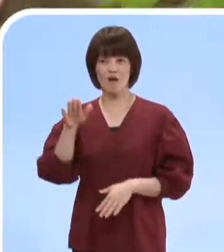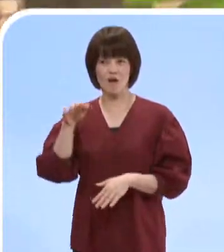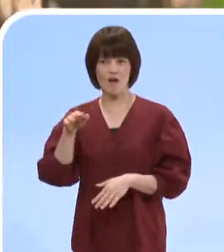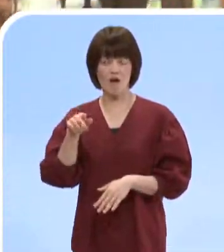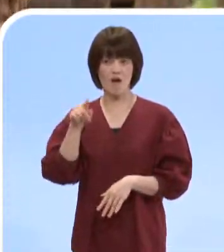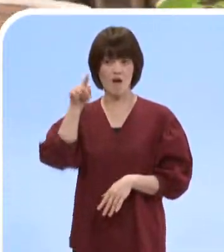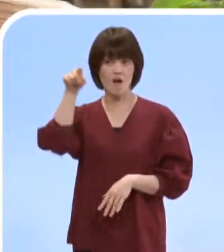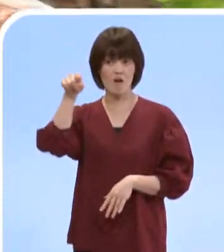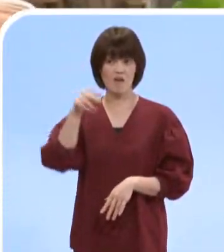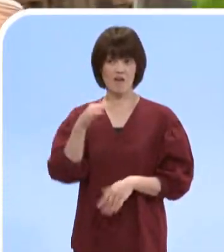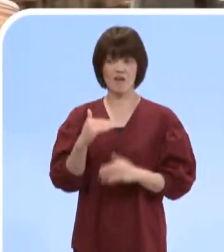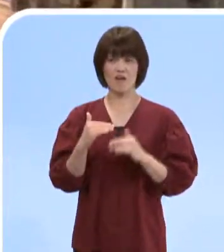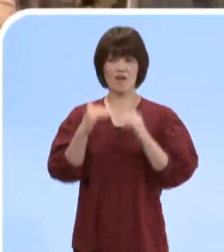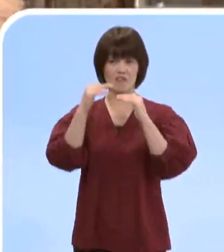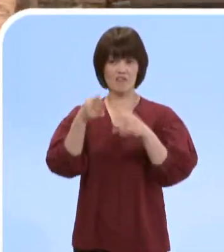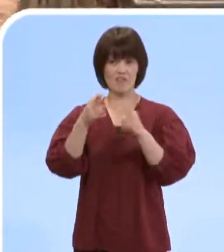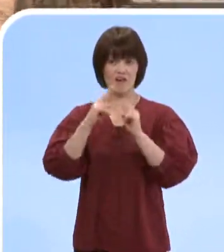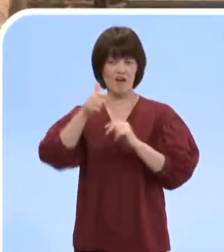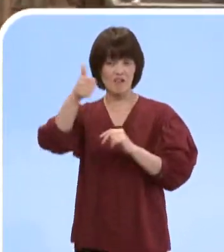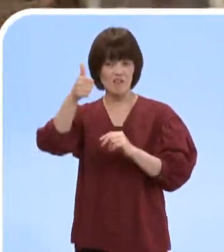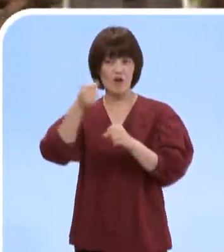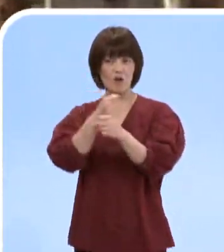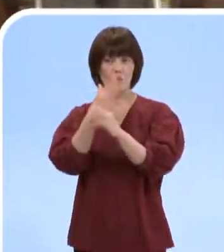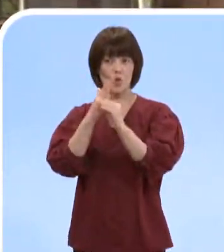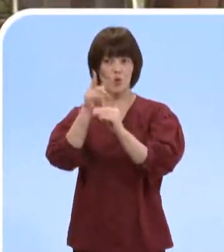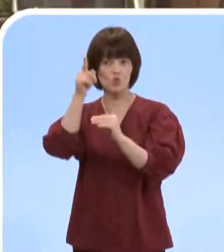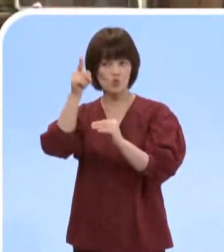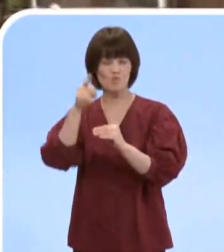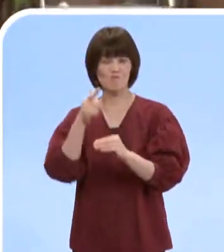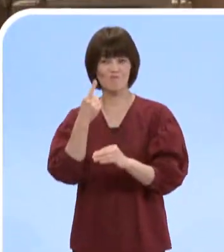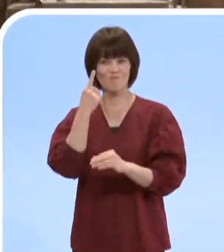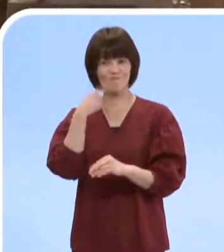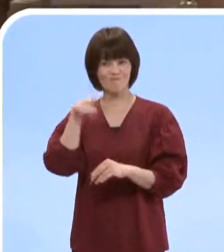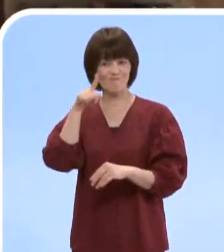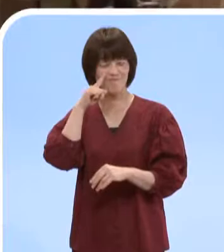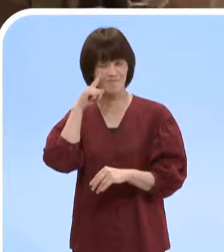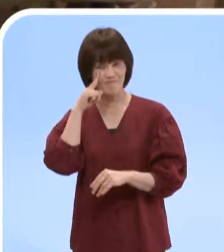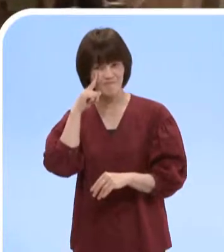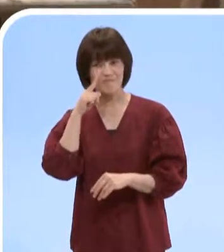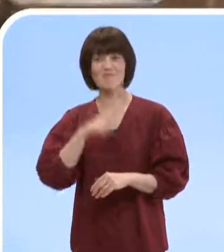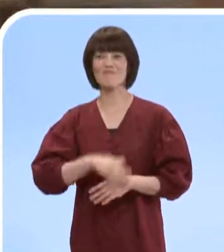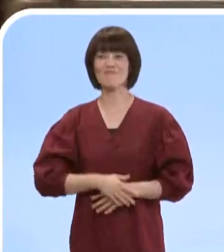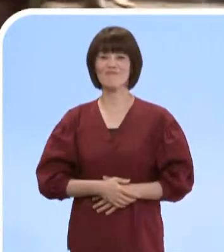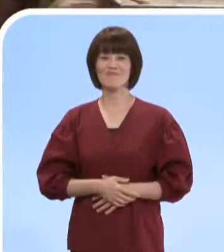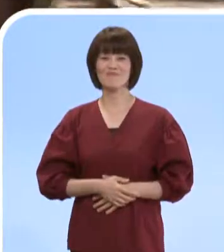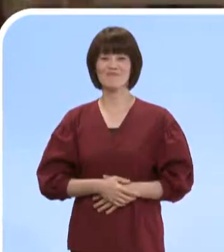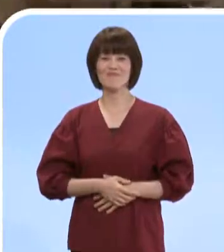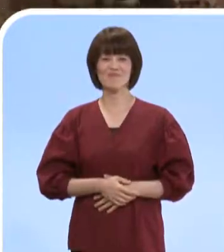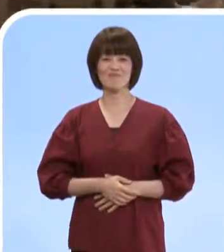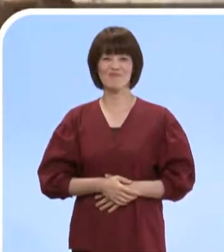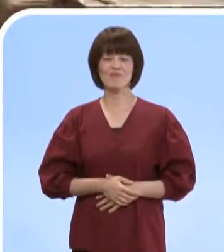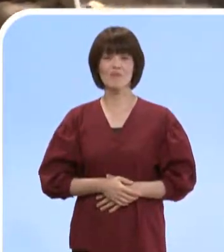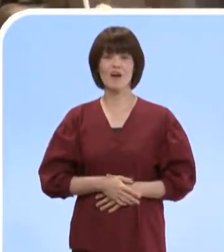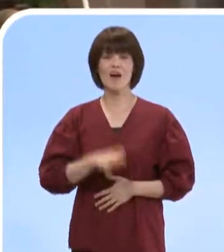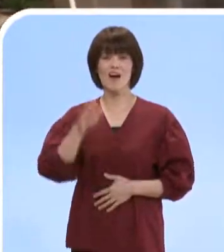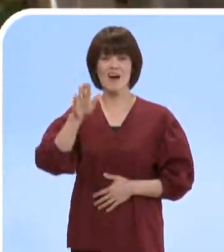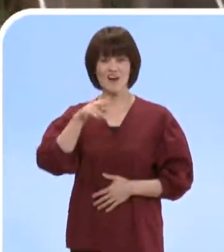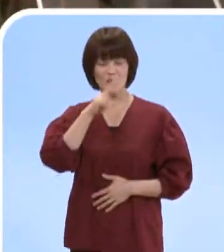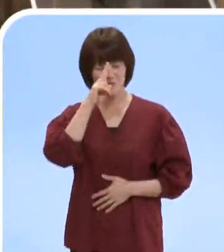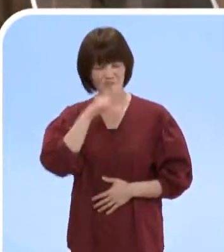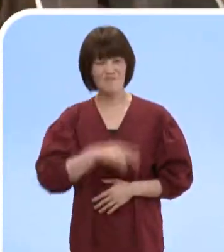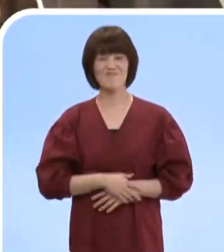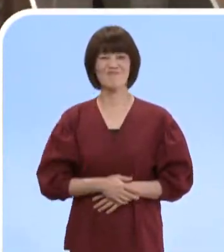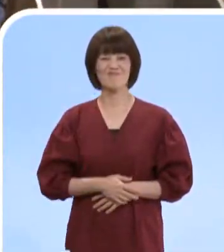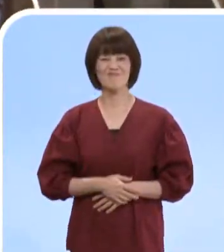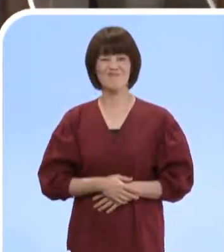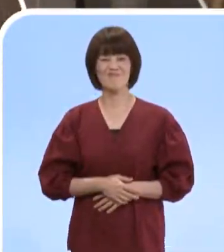橋さんがこちらの方で作業されているということでお邪魔いたします。お邪魔いたします。 いらっしゃい、こんにちは。いら